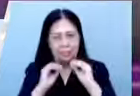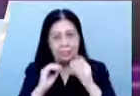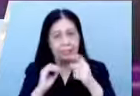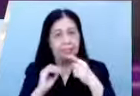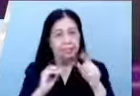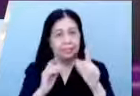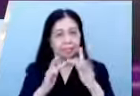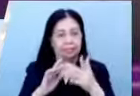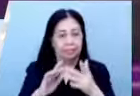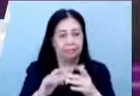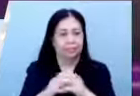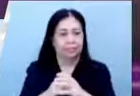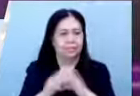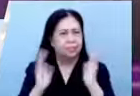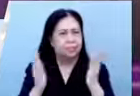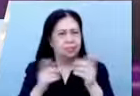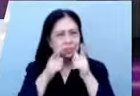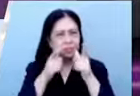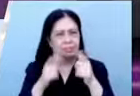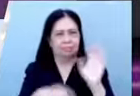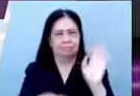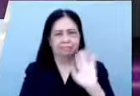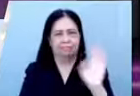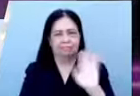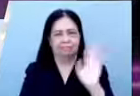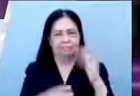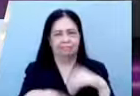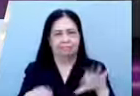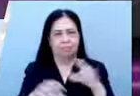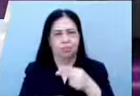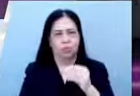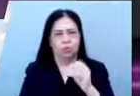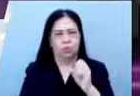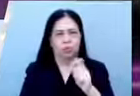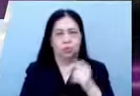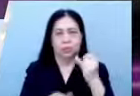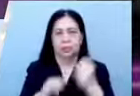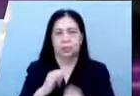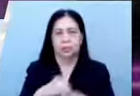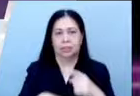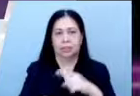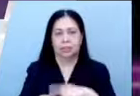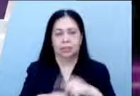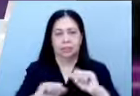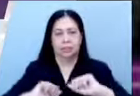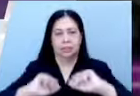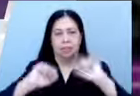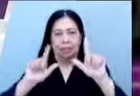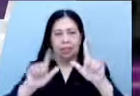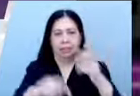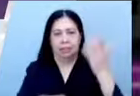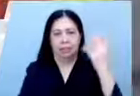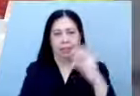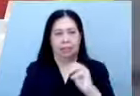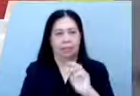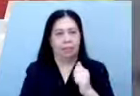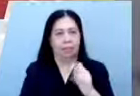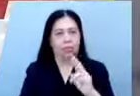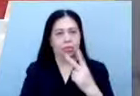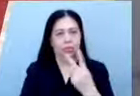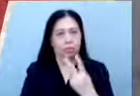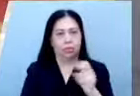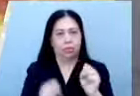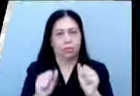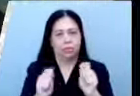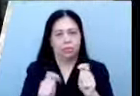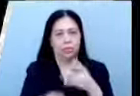ay tila pamamaalam ng mga host nang huling umere ang kanilang live episode noong March 2, Sabado. Matapos ang